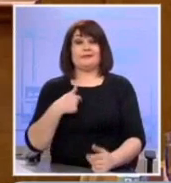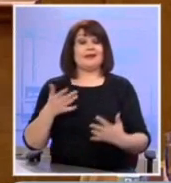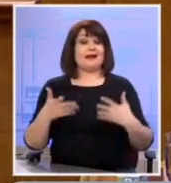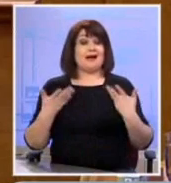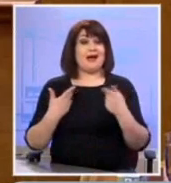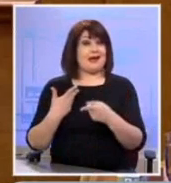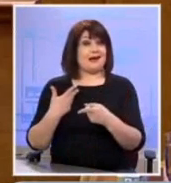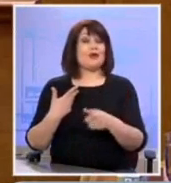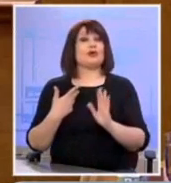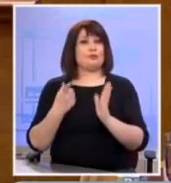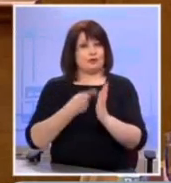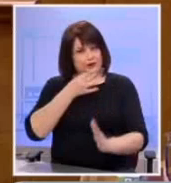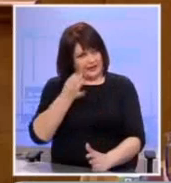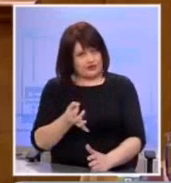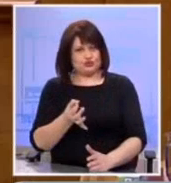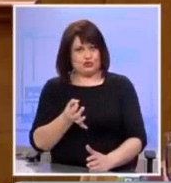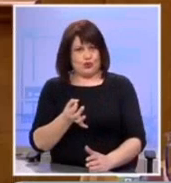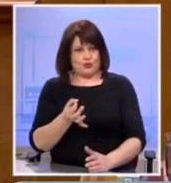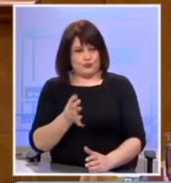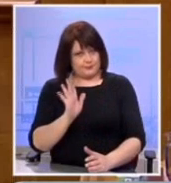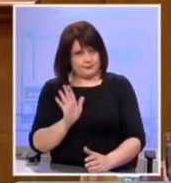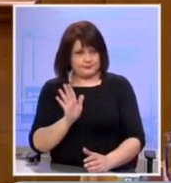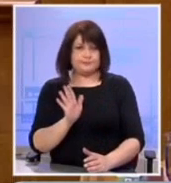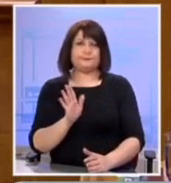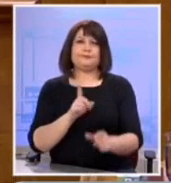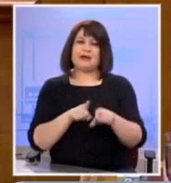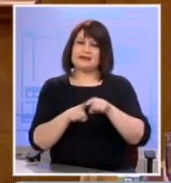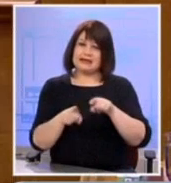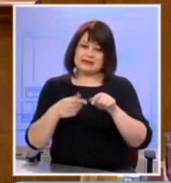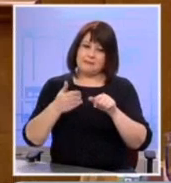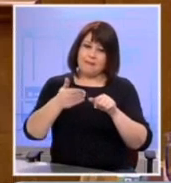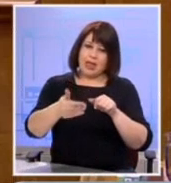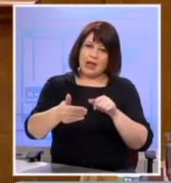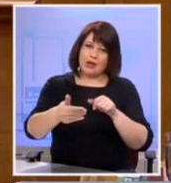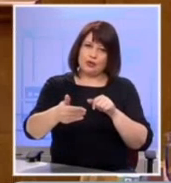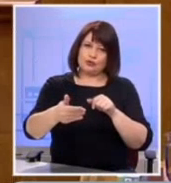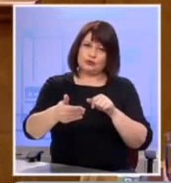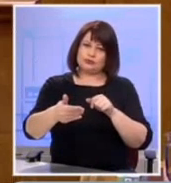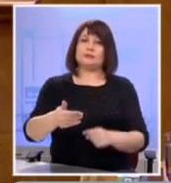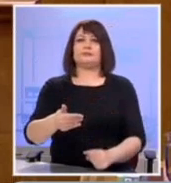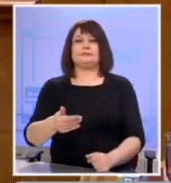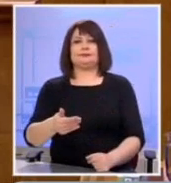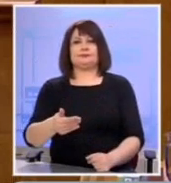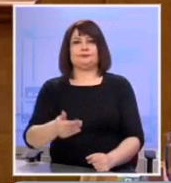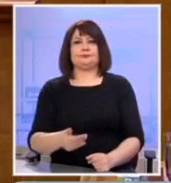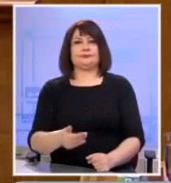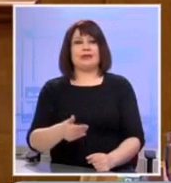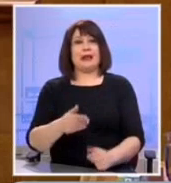κάνουμε. Αυτό το ακούτε για πρώτη φορά που θα πω τώρα, διότι είναι σε σχέση με το μέλλον, αλλά πάντοτε το μέλλον αρχίζει από